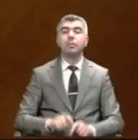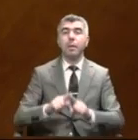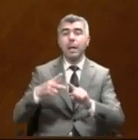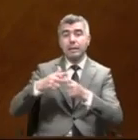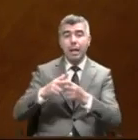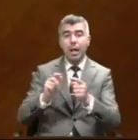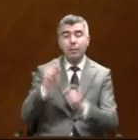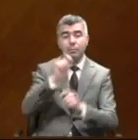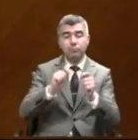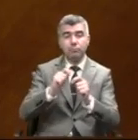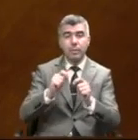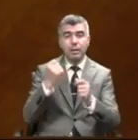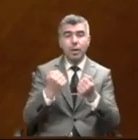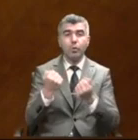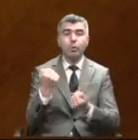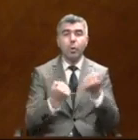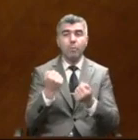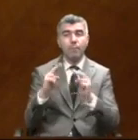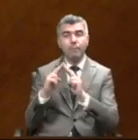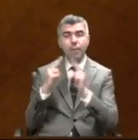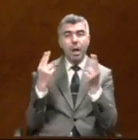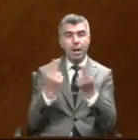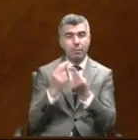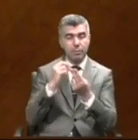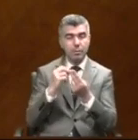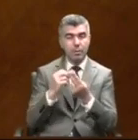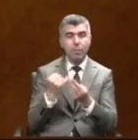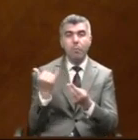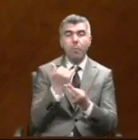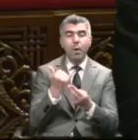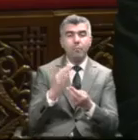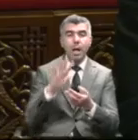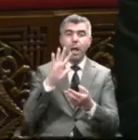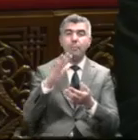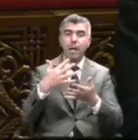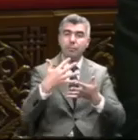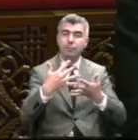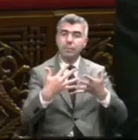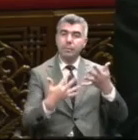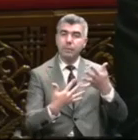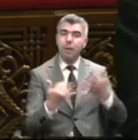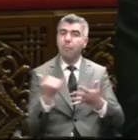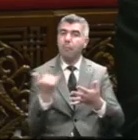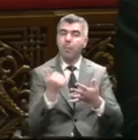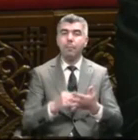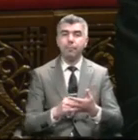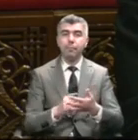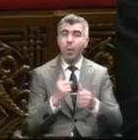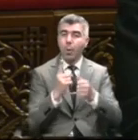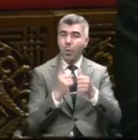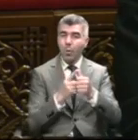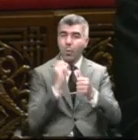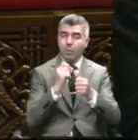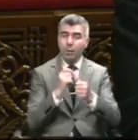والارتقاء بها الى العالميه تمر هذه العمليه عبر خمسه مراحل اساسيه تبدا من وضع